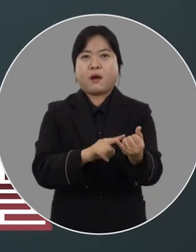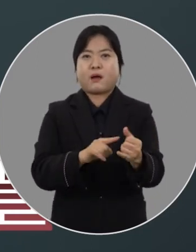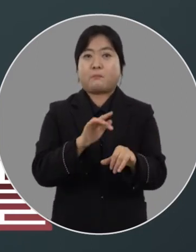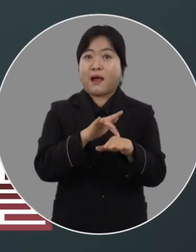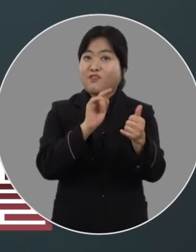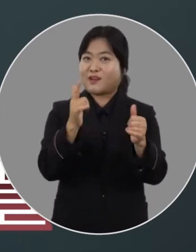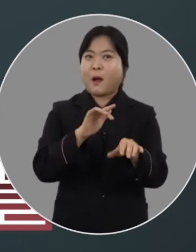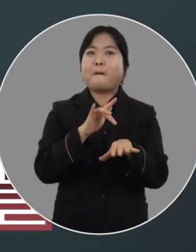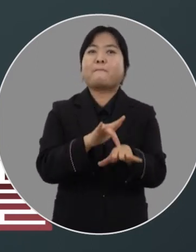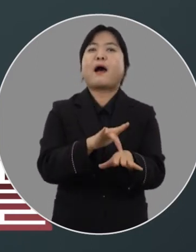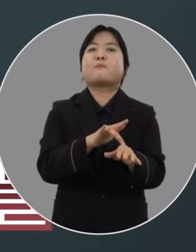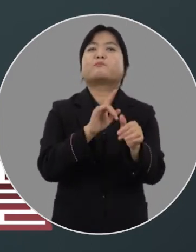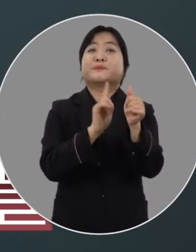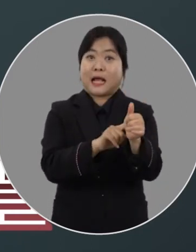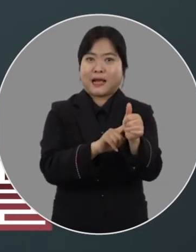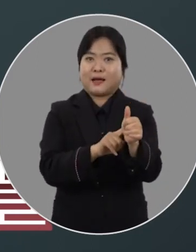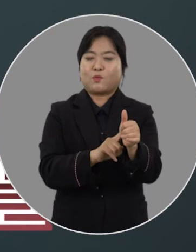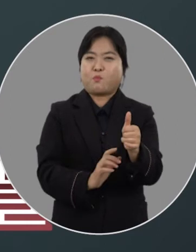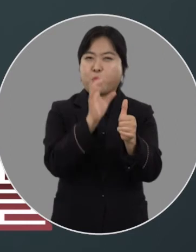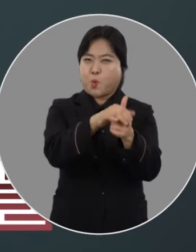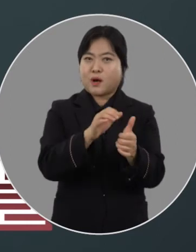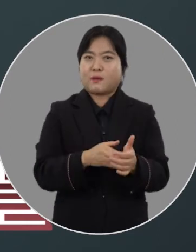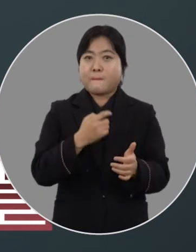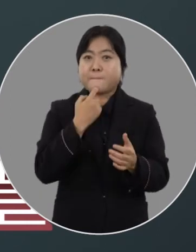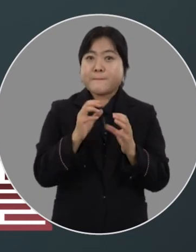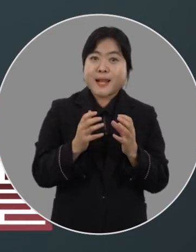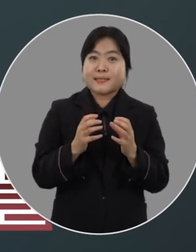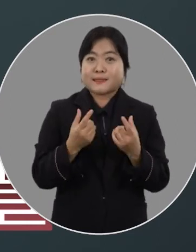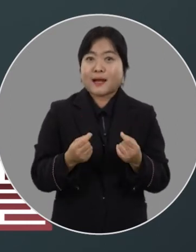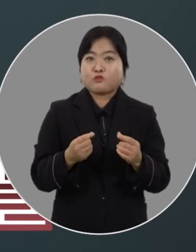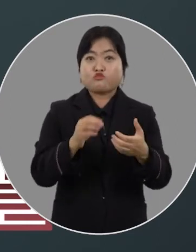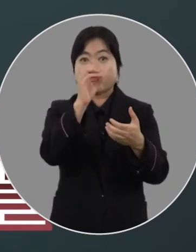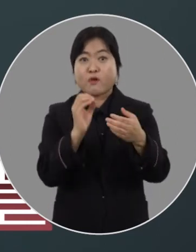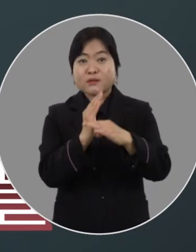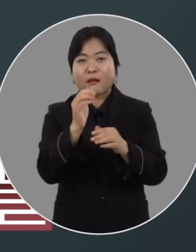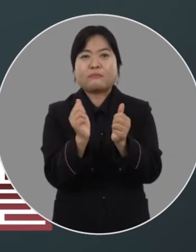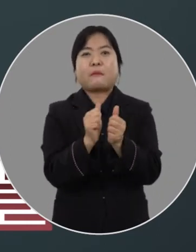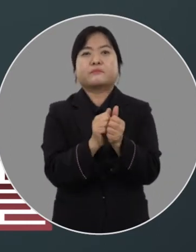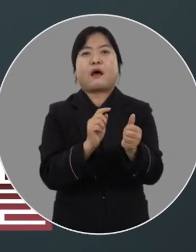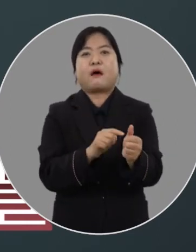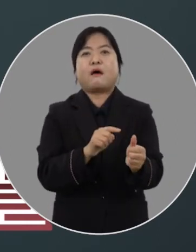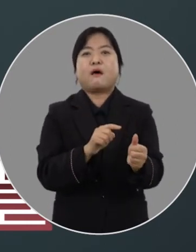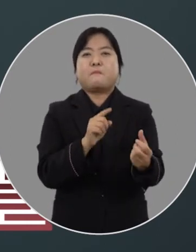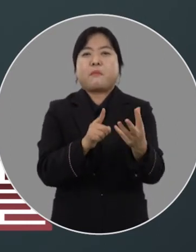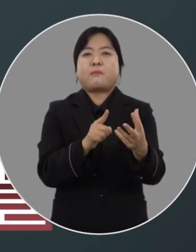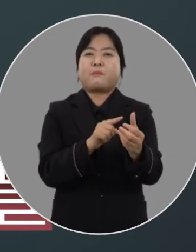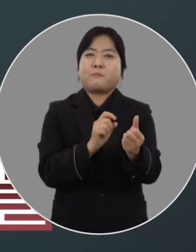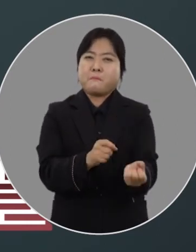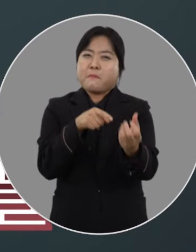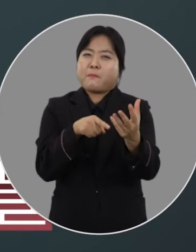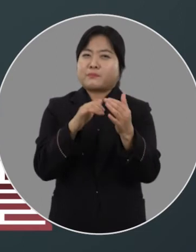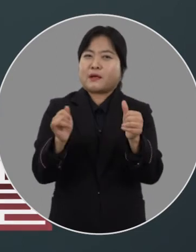마녀가 아니겠죠. 그건 마법사로 몰아서 핀란드 같은 나라에서는 90% 이상이 남자가 마법사로 몰려서 죽는